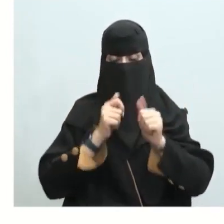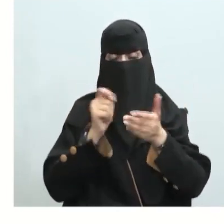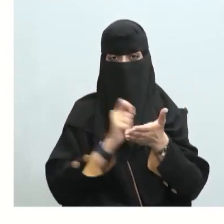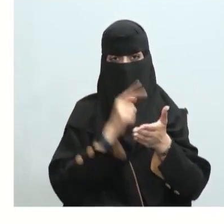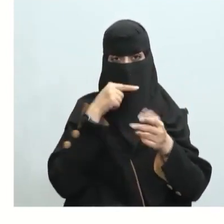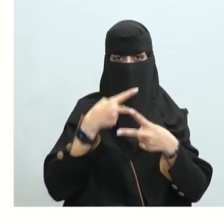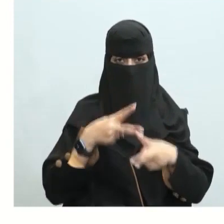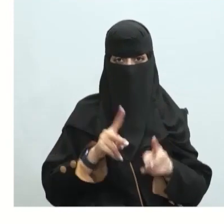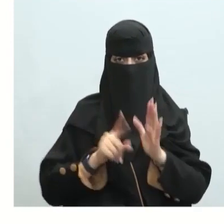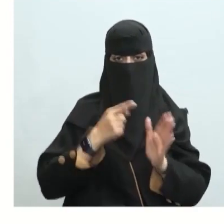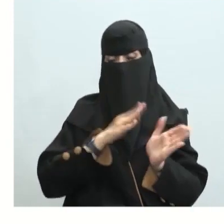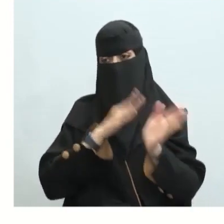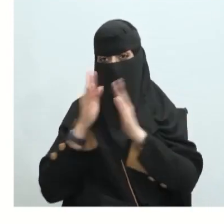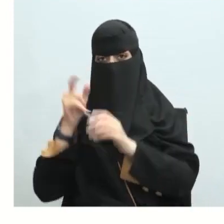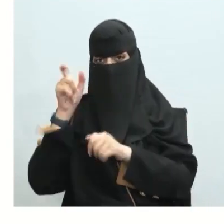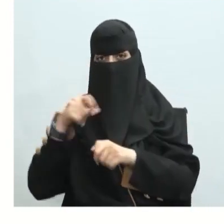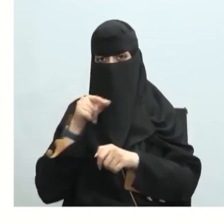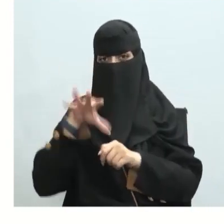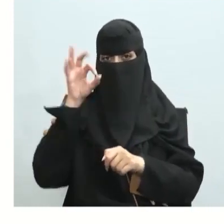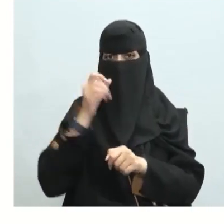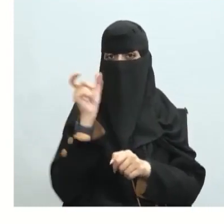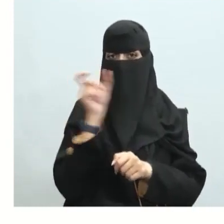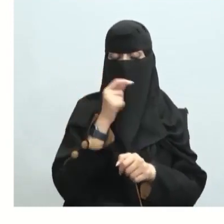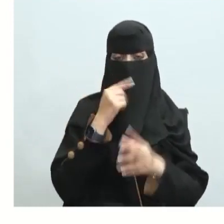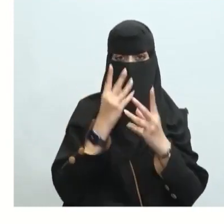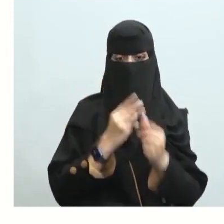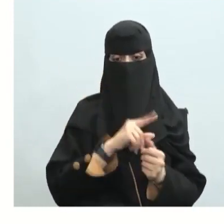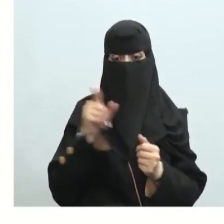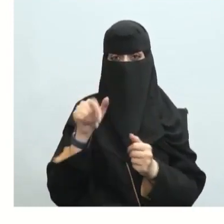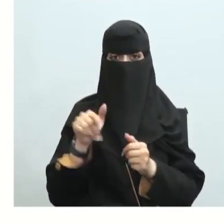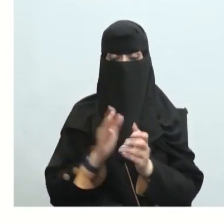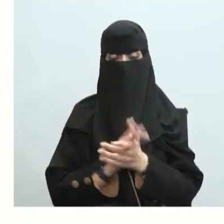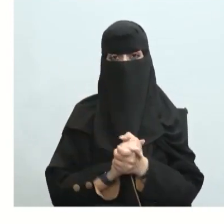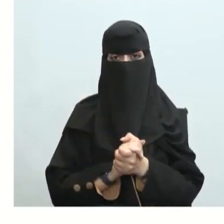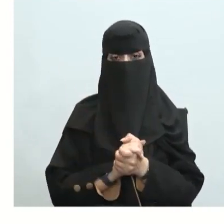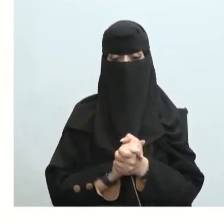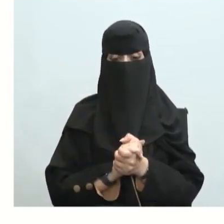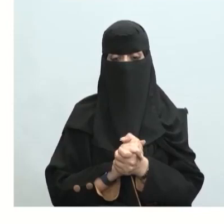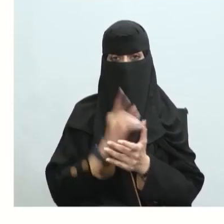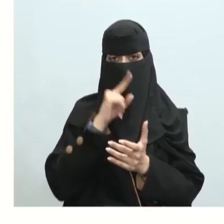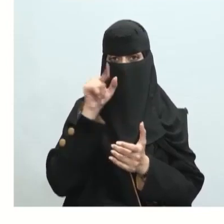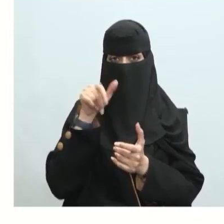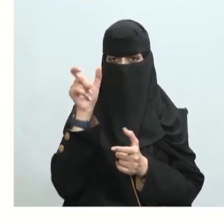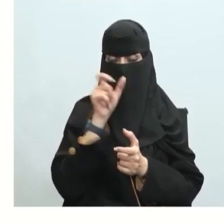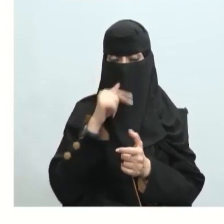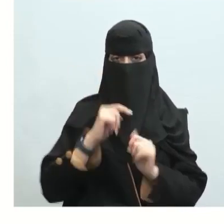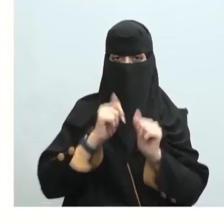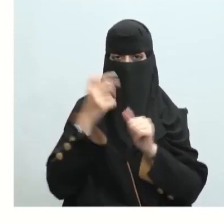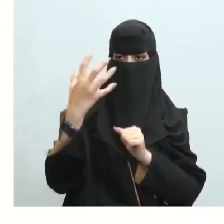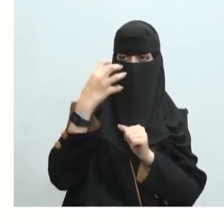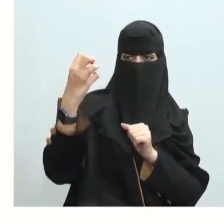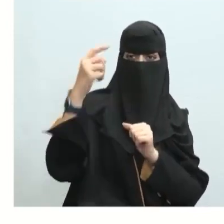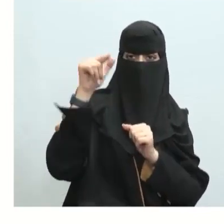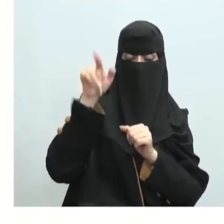او تبدا بالكتاب وزميلك كذلك ما الالفاظ التي ترى انها يعني محاكيه لهذه الالفاظ حتى لجذب